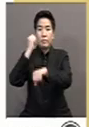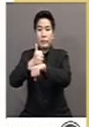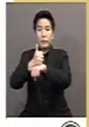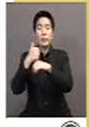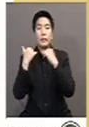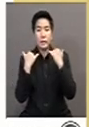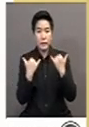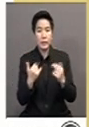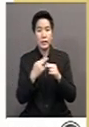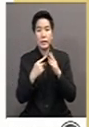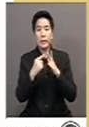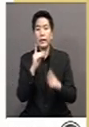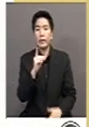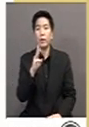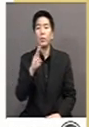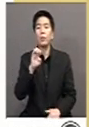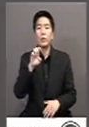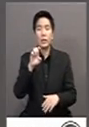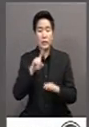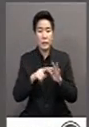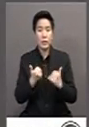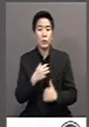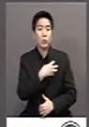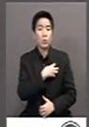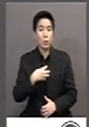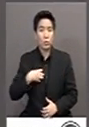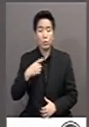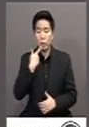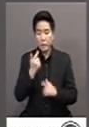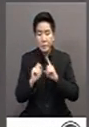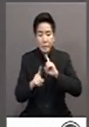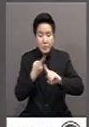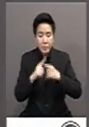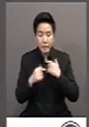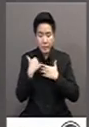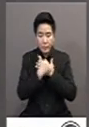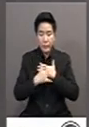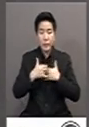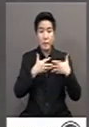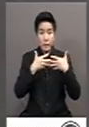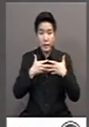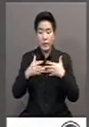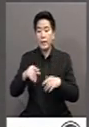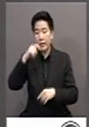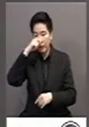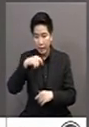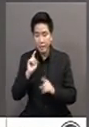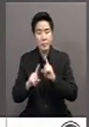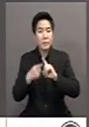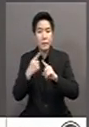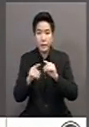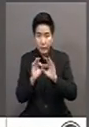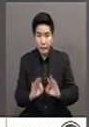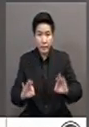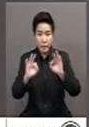คุณเดวีระบุนะครับว่าพันธมิตรระหว่าง2ประเทศเป็นสิ่งทรงคุณค่ายิ่งสำหรับไทยและสหรัฐซึ่งจ